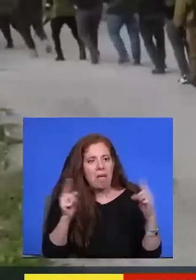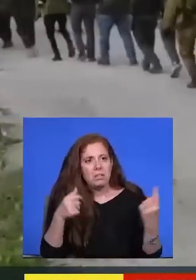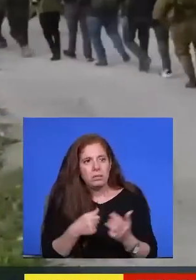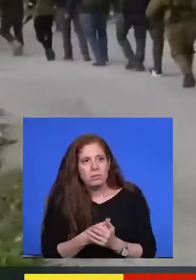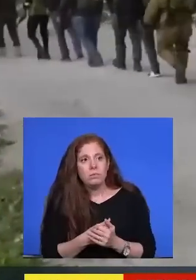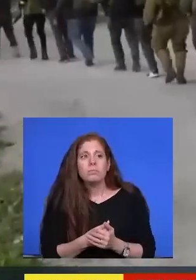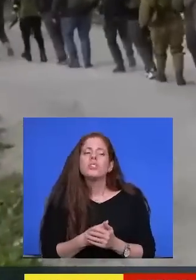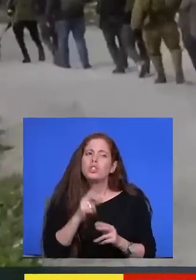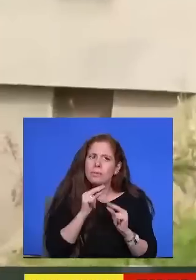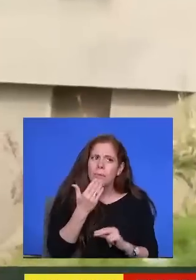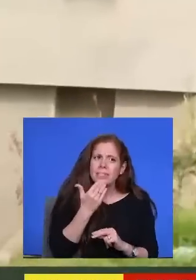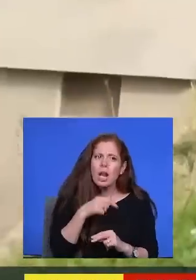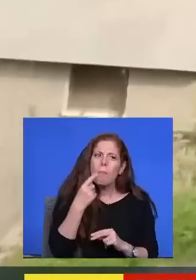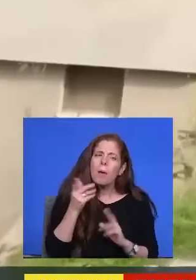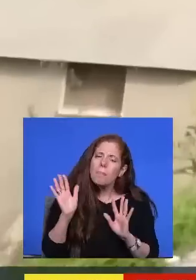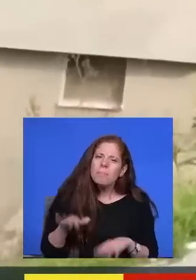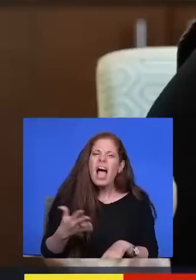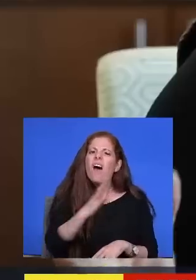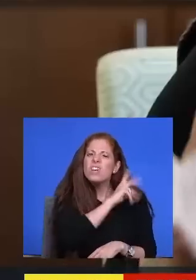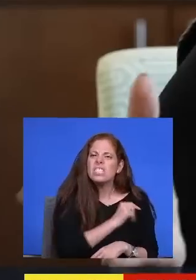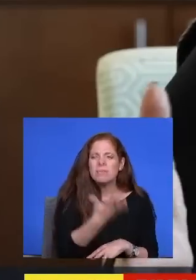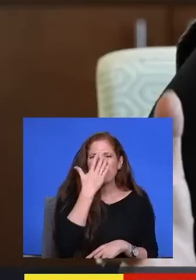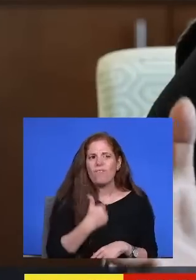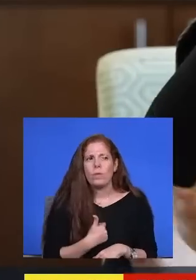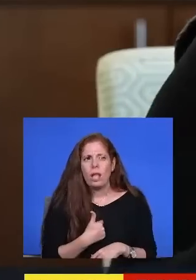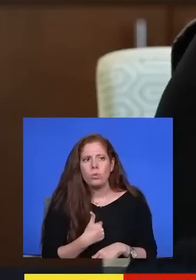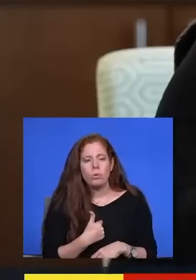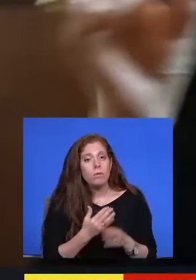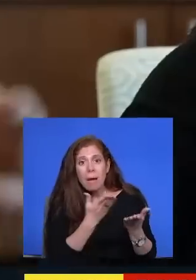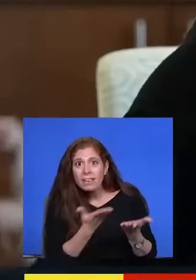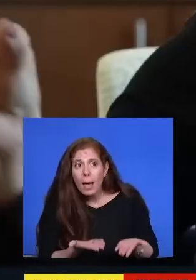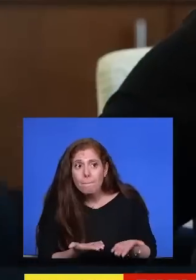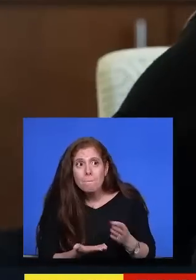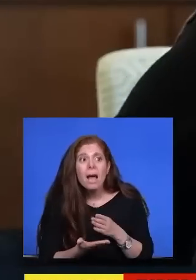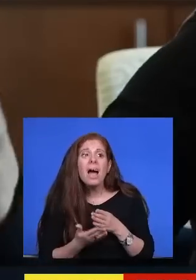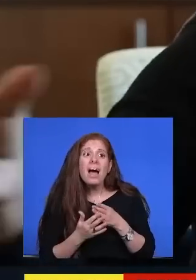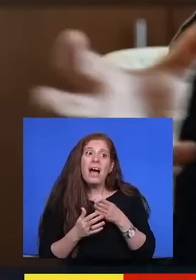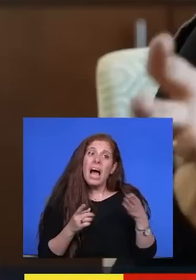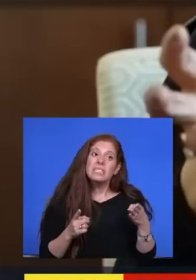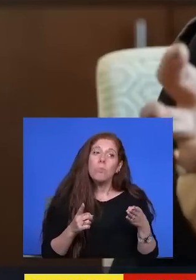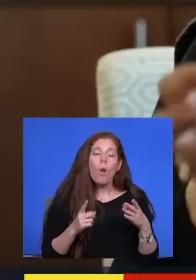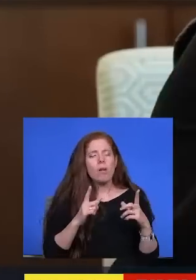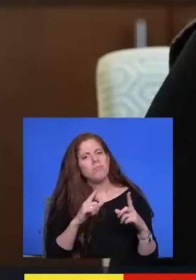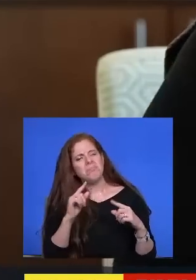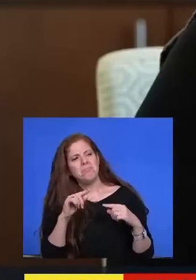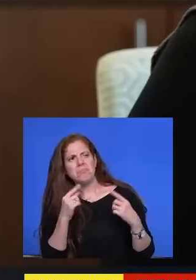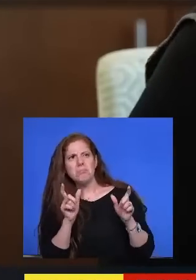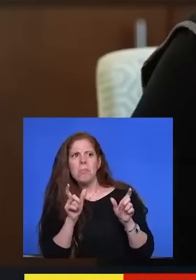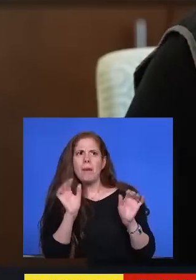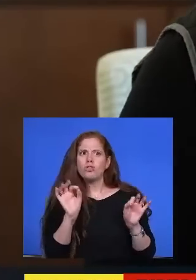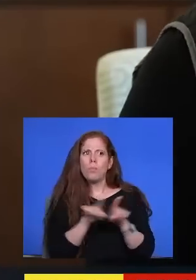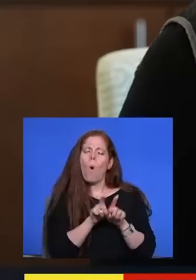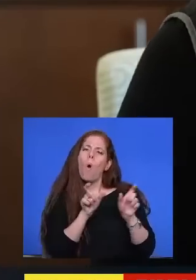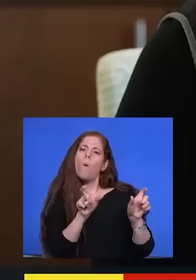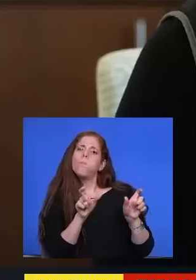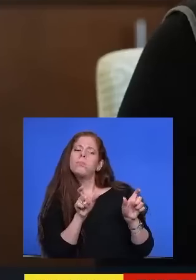انتوا خذلتونا الفلسطينيين خذلتونا وين انتوا انتوا برضو حطيتوا حالكم كيسار في بابل ونفس